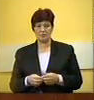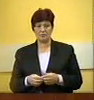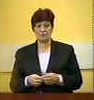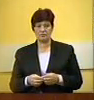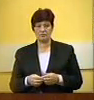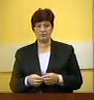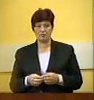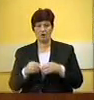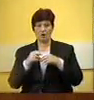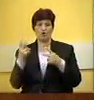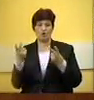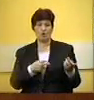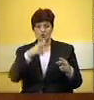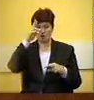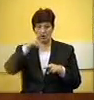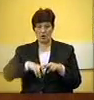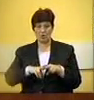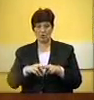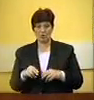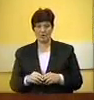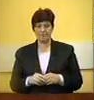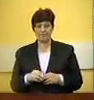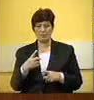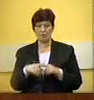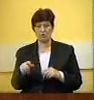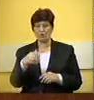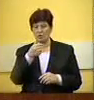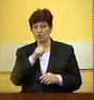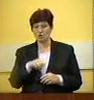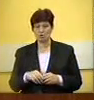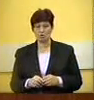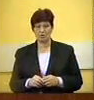prilikom donošenja odluke, zato što